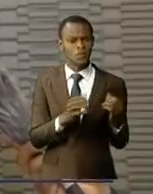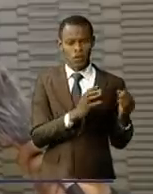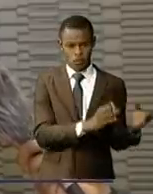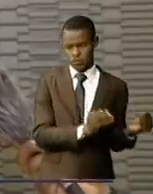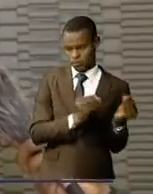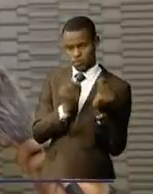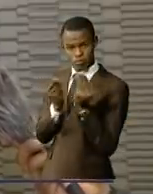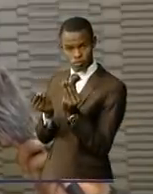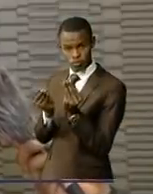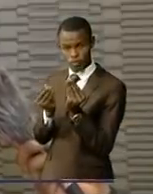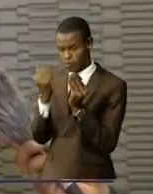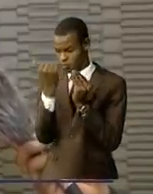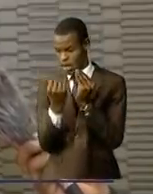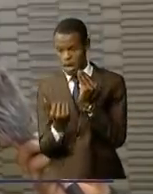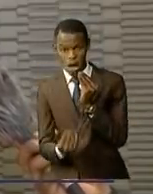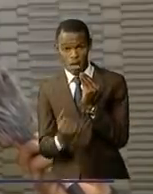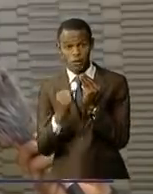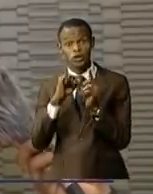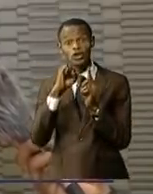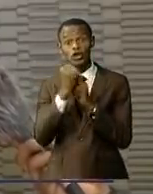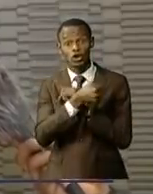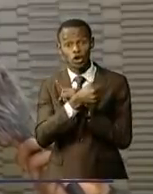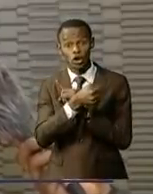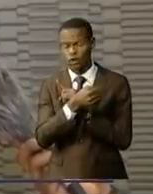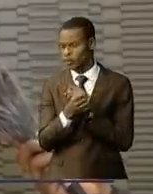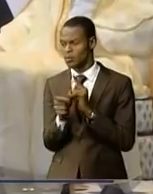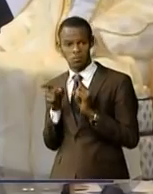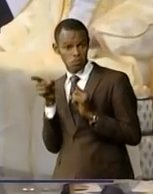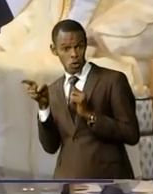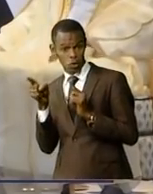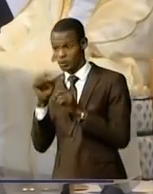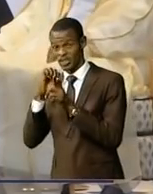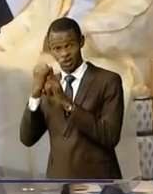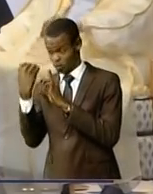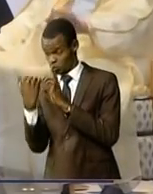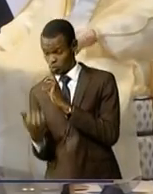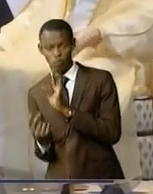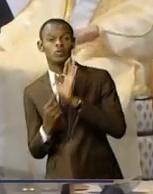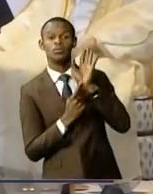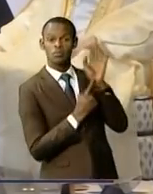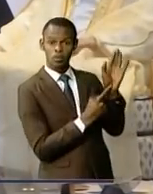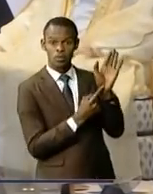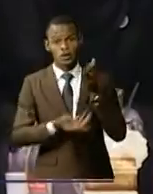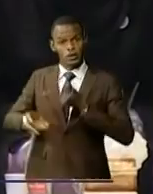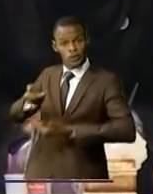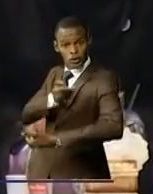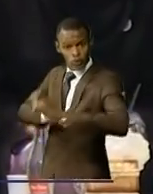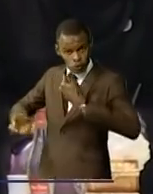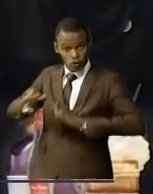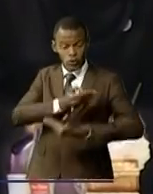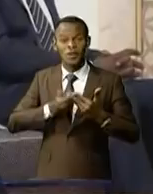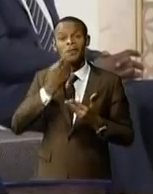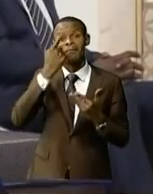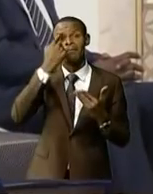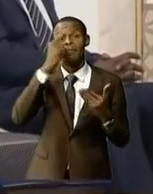notre base de données. Elle aussi va mettre à notre disposition leur base de données. Et nous allons permettre aux unes